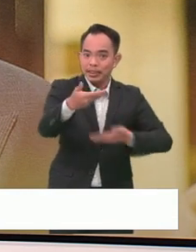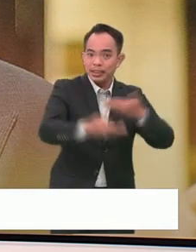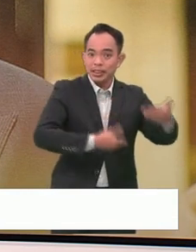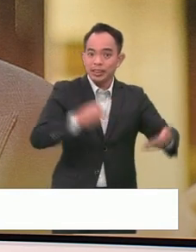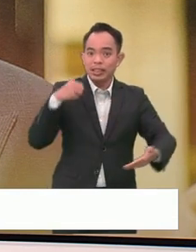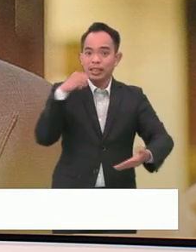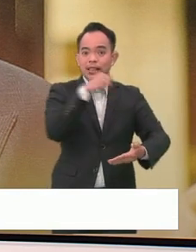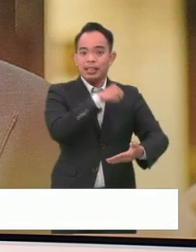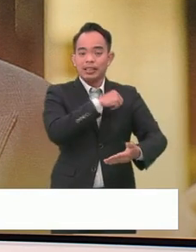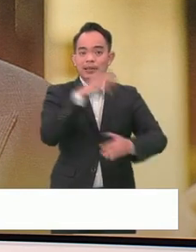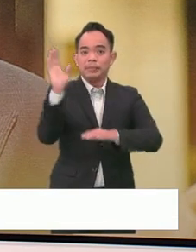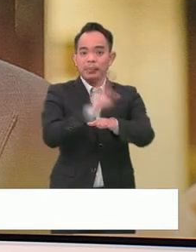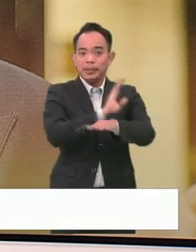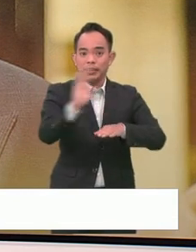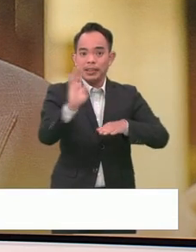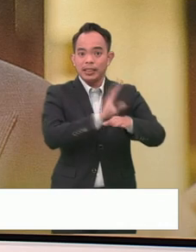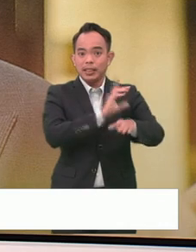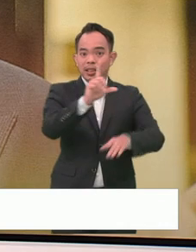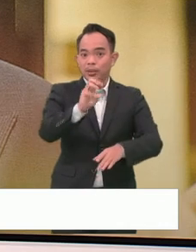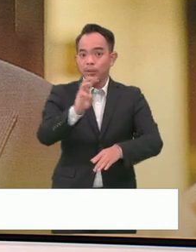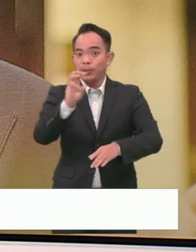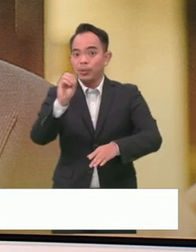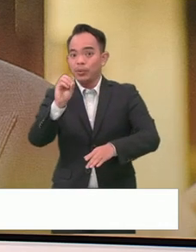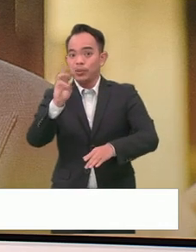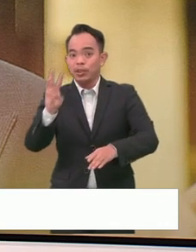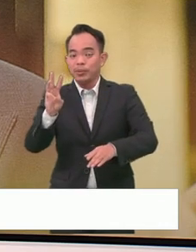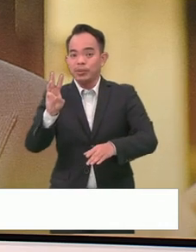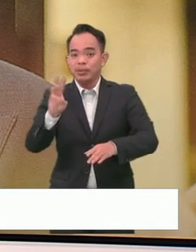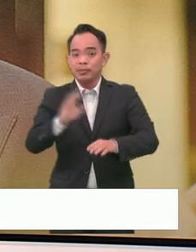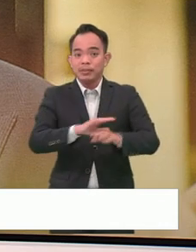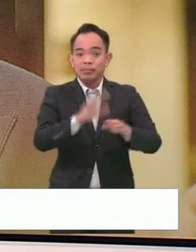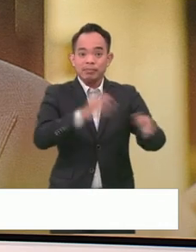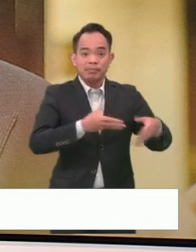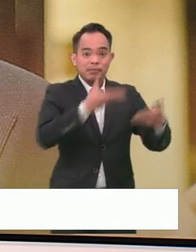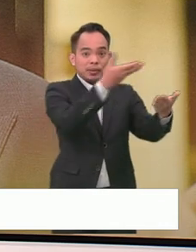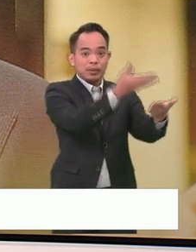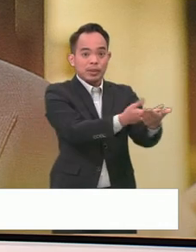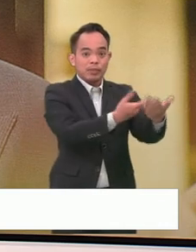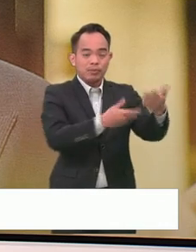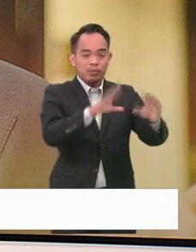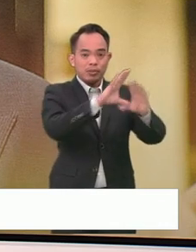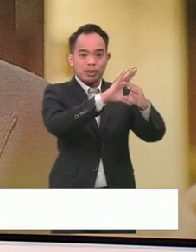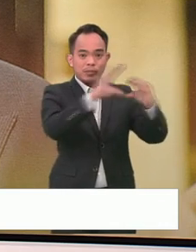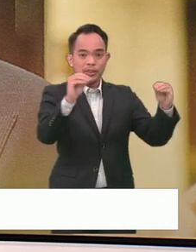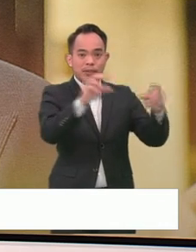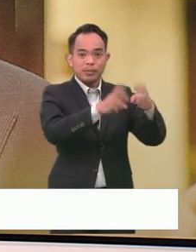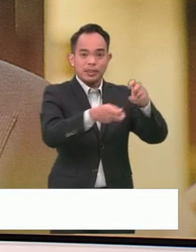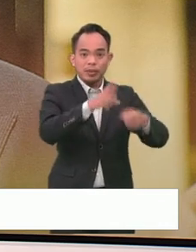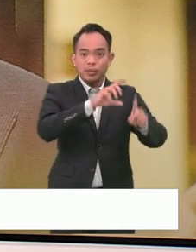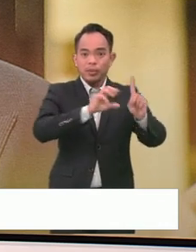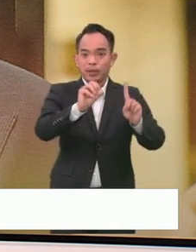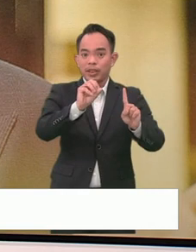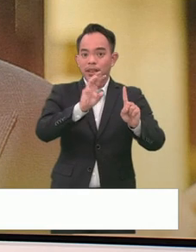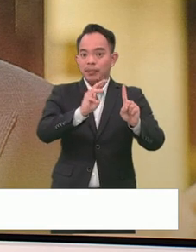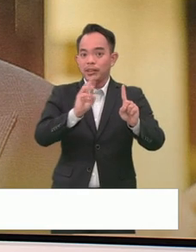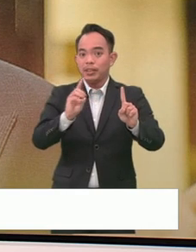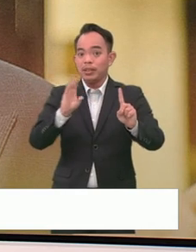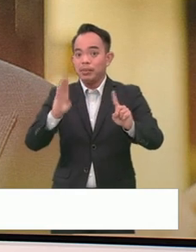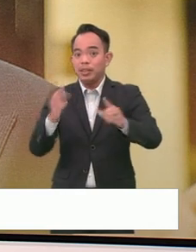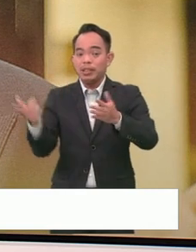ahli perniagaan dalam buruan mengenai tawuran menyelesaikan kiswan MBB memetik laporan fosil